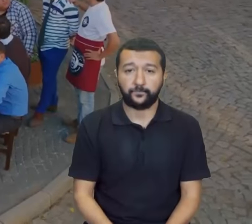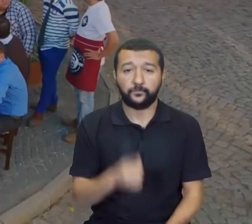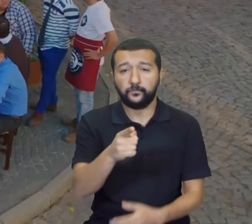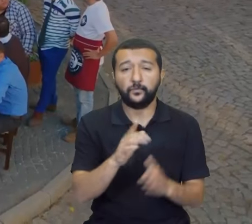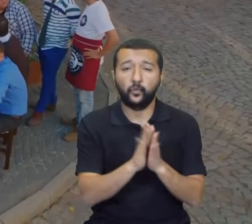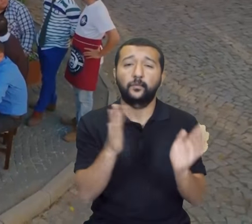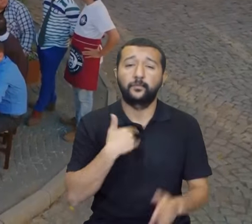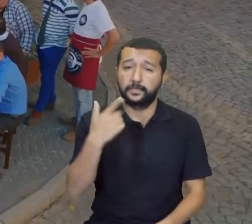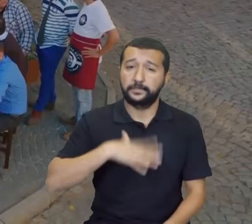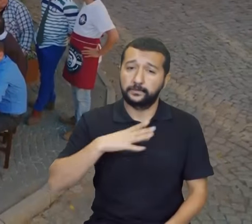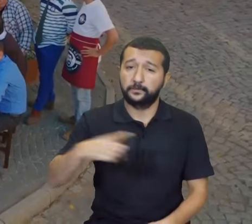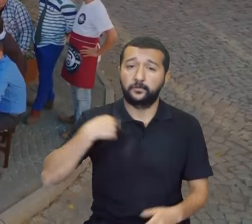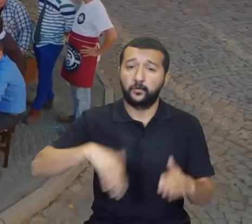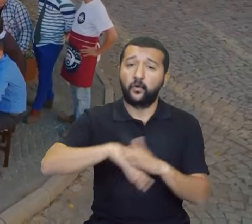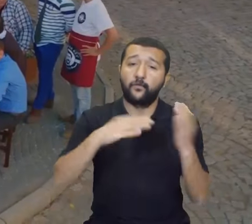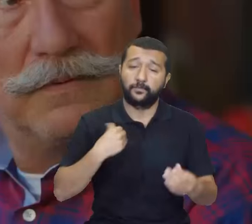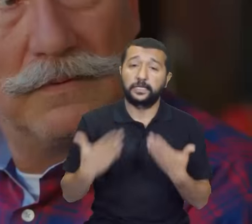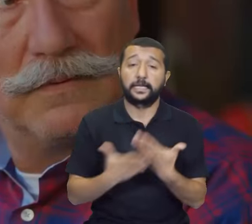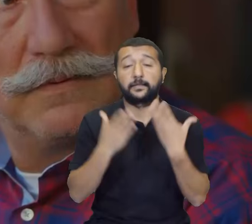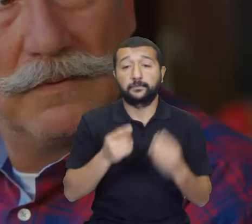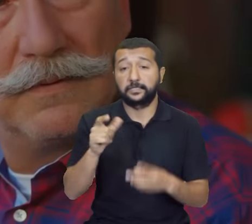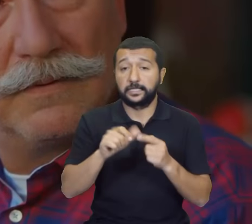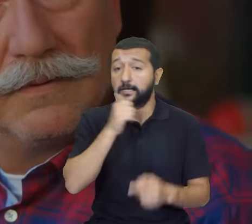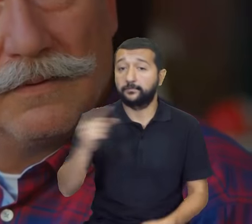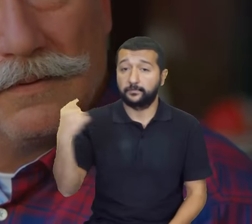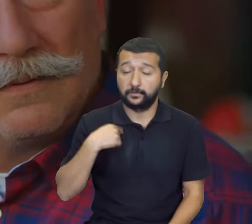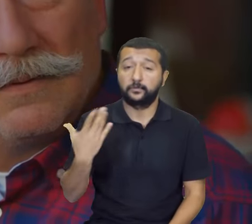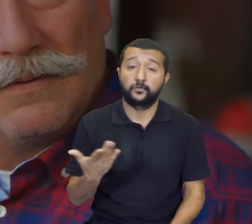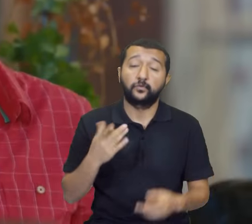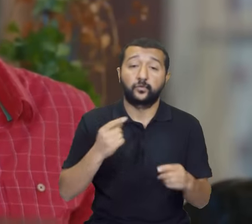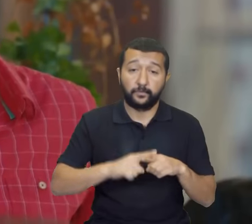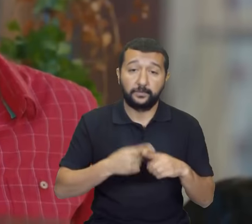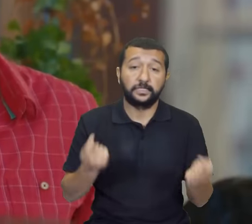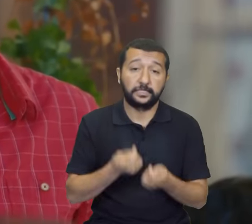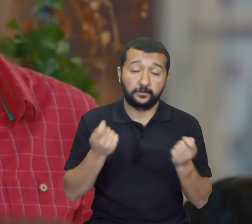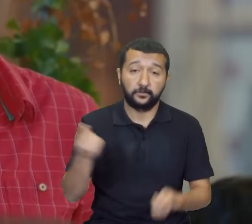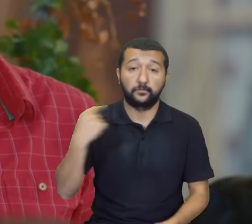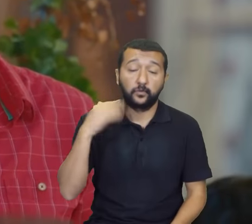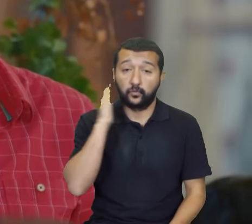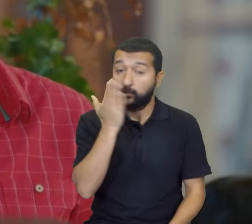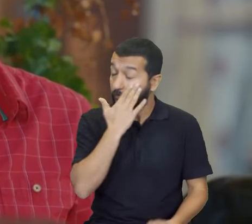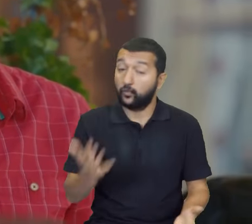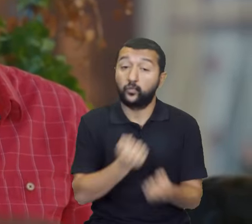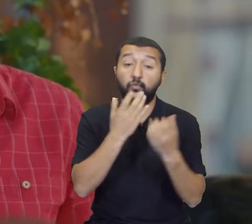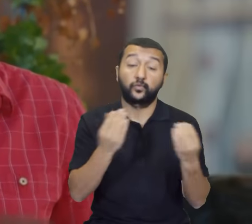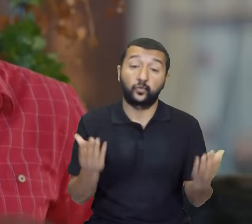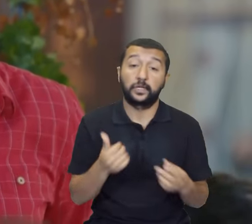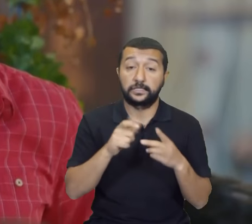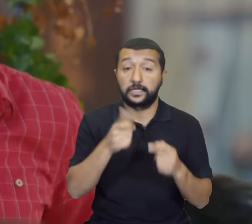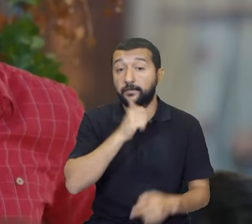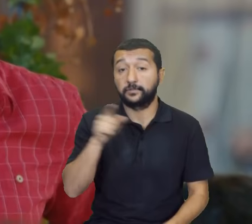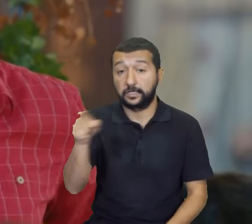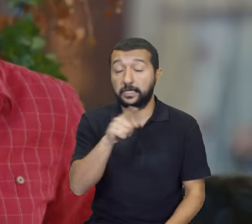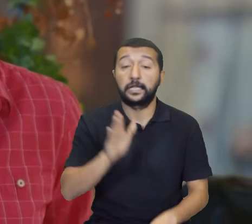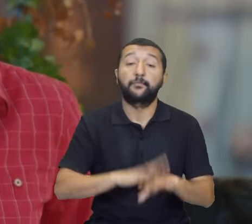Usta kusura bakma, beni istersen kovabilirsin ama ben de yardım ederdim. Şener abin de beni çok matematik çalıştırdı, dayak yemekten kurtardığı çok oldu. Şener abiye de